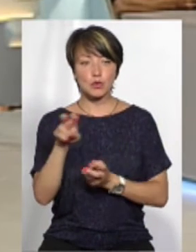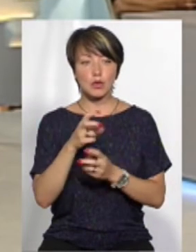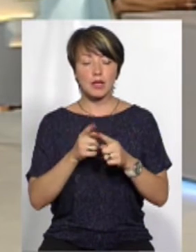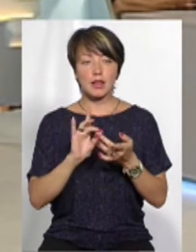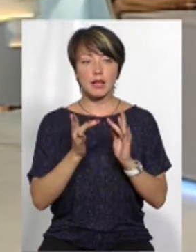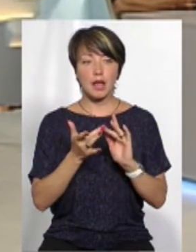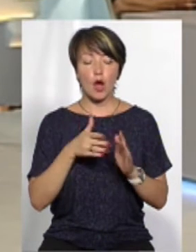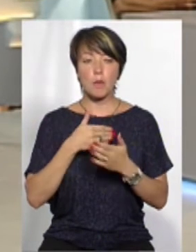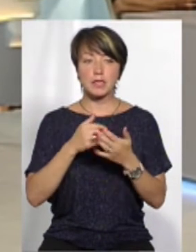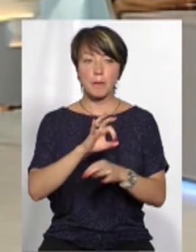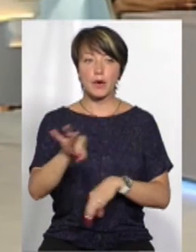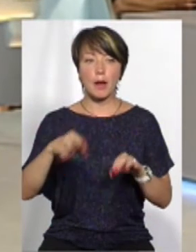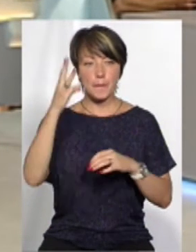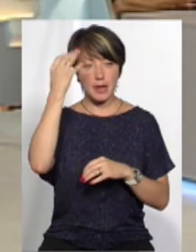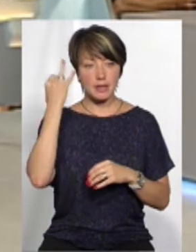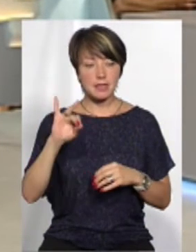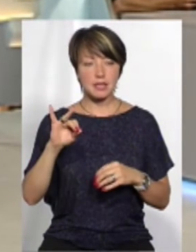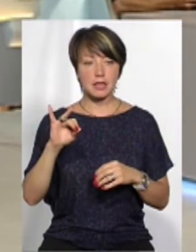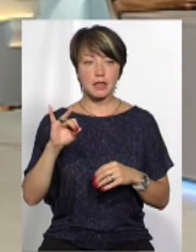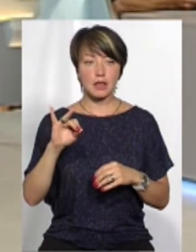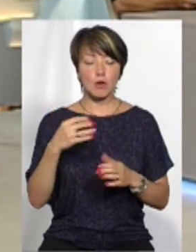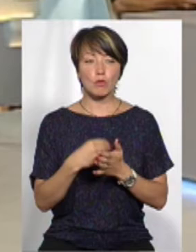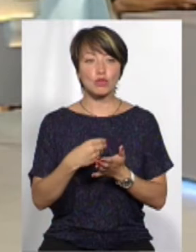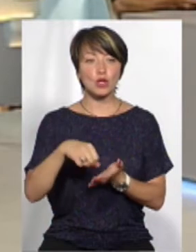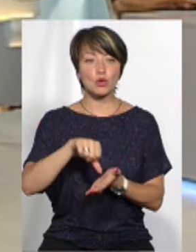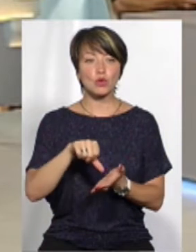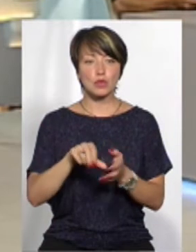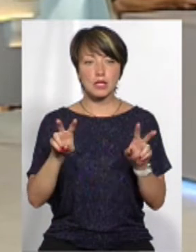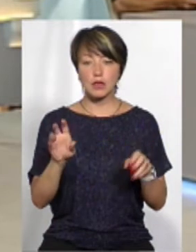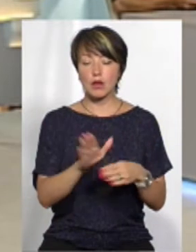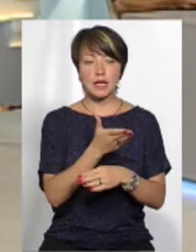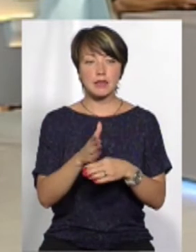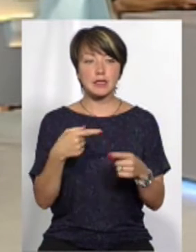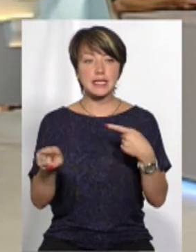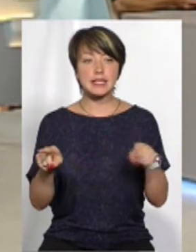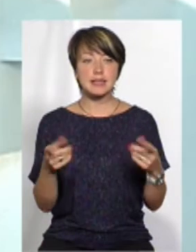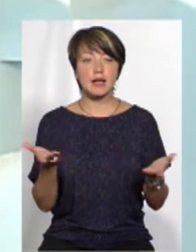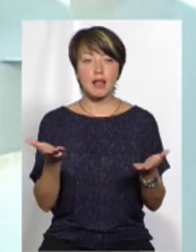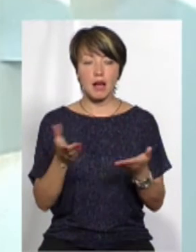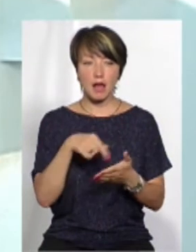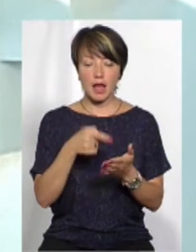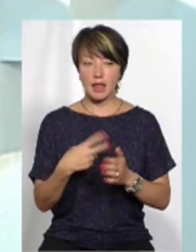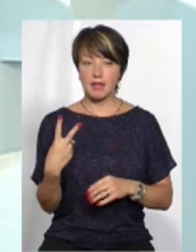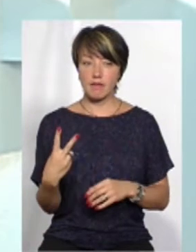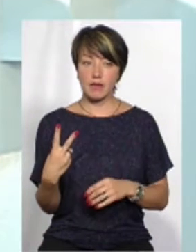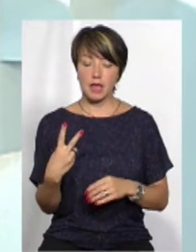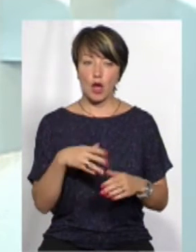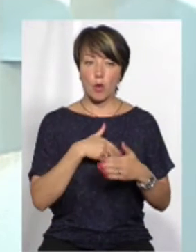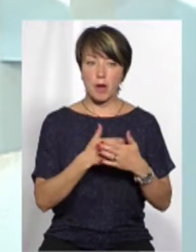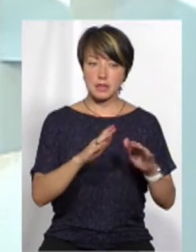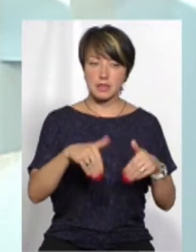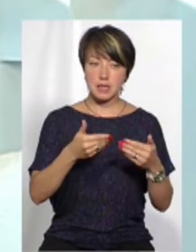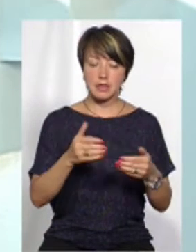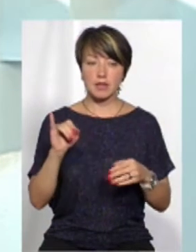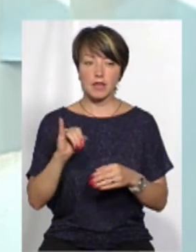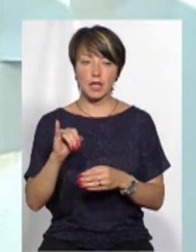це громадський проєкт «Хмельницький бюджет участі». Яка між ними різниця? Справа в тому, що у місті діє дві програми. Це громадські